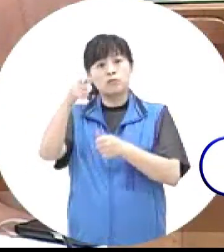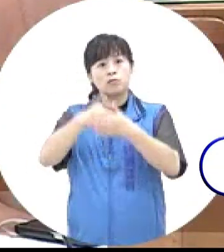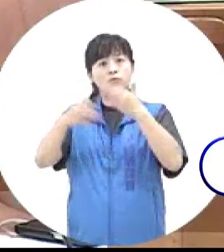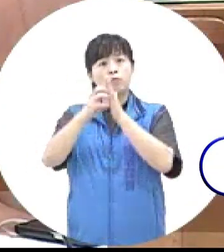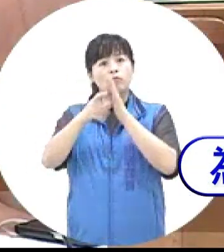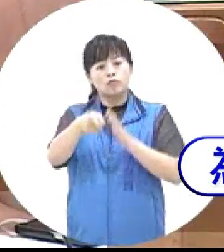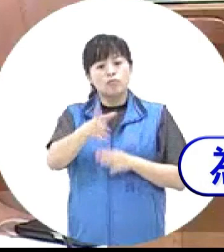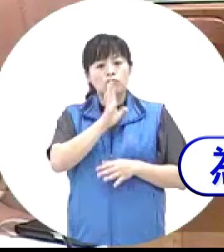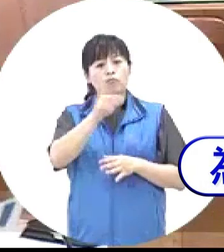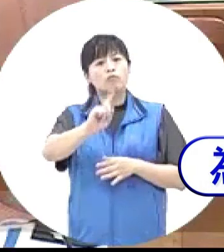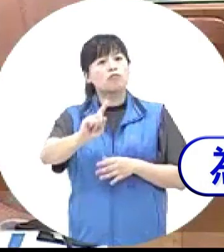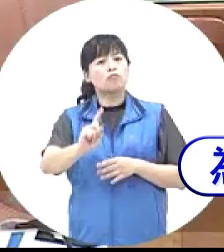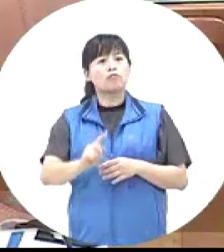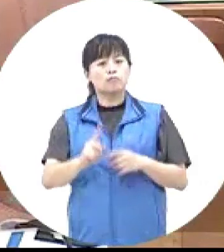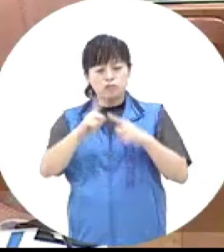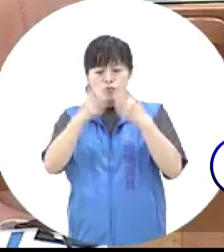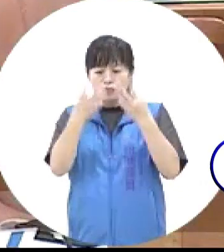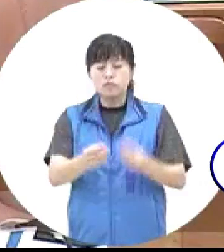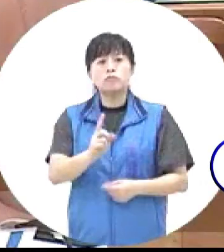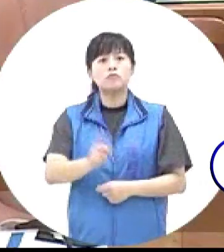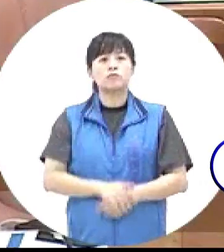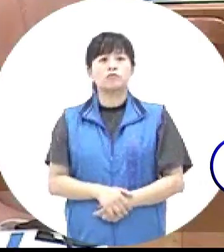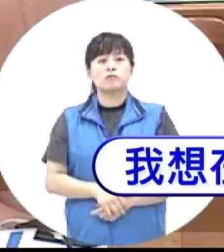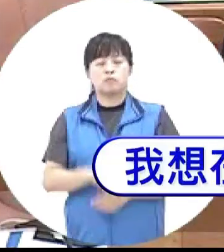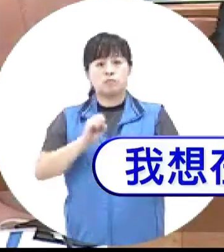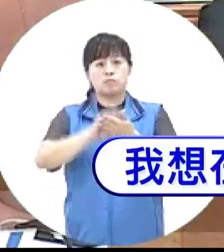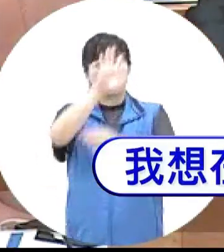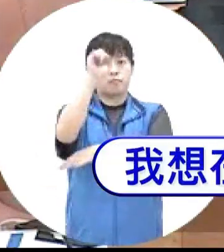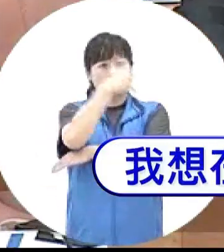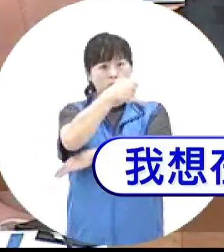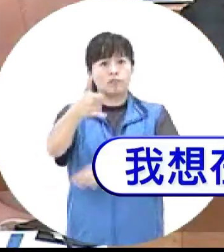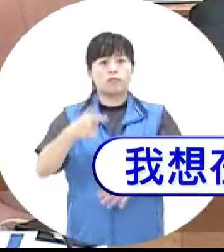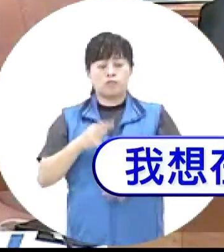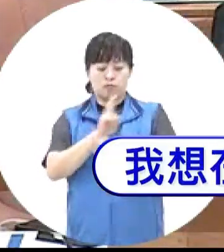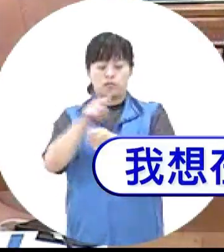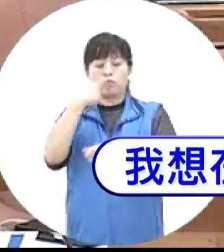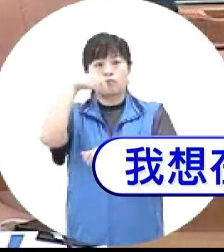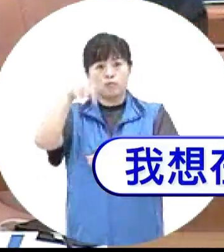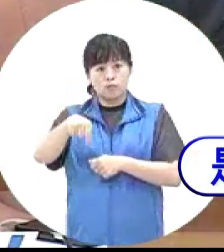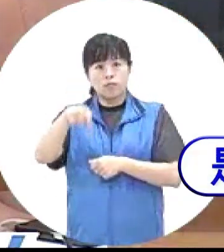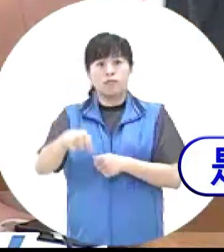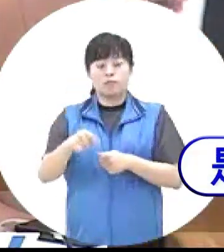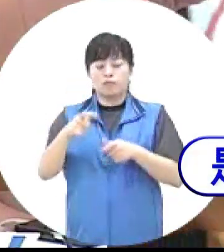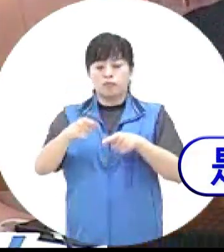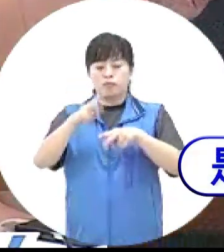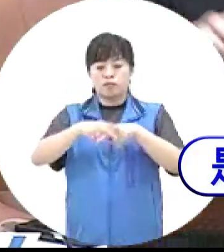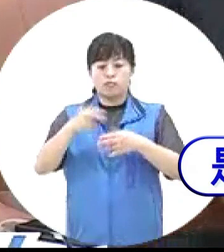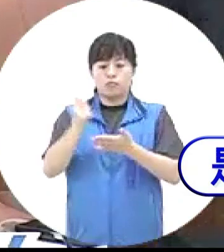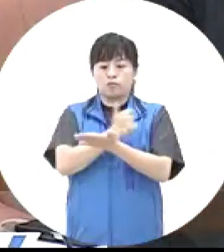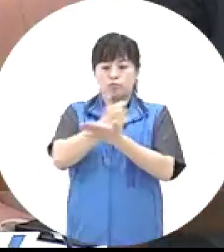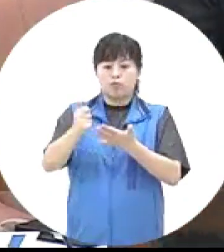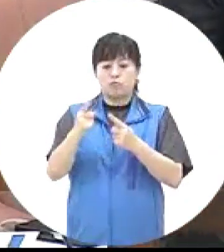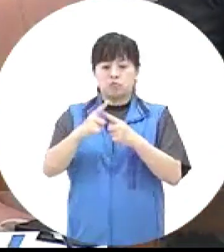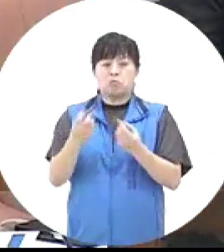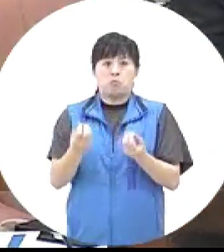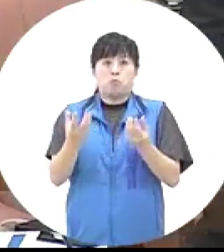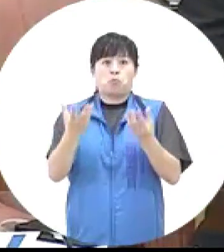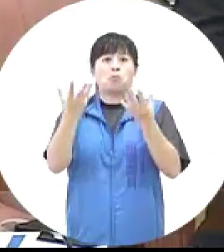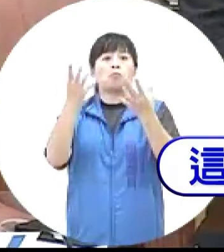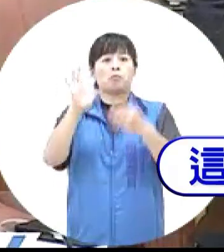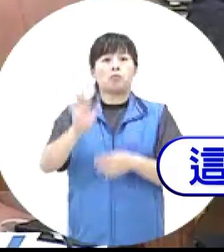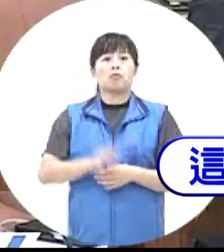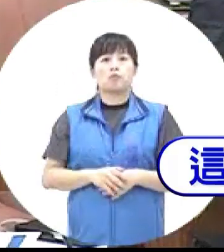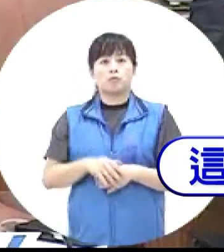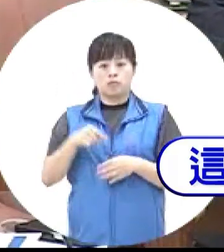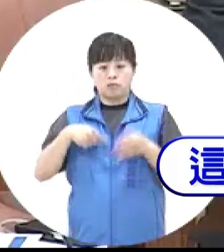条公车路线为什么人数会减少？ 是，跟议员报告，我想在林口地区的公共运输是一直在成长状态，那这个